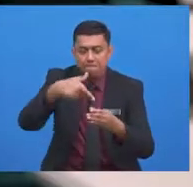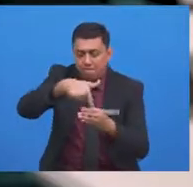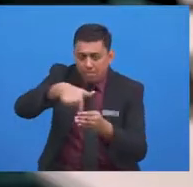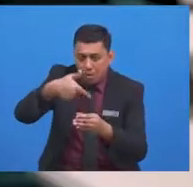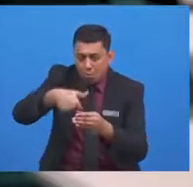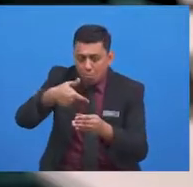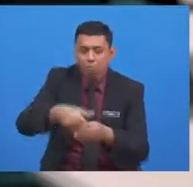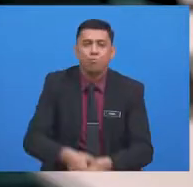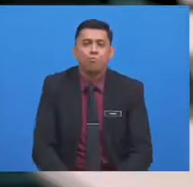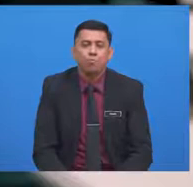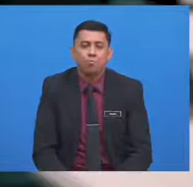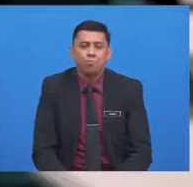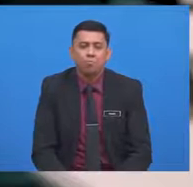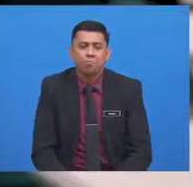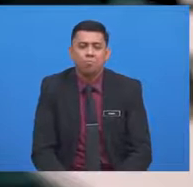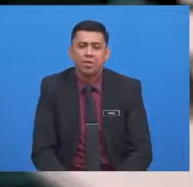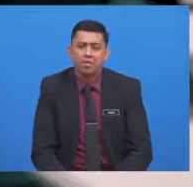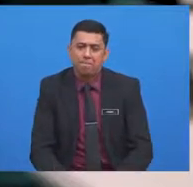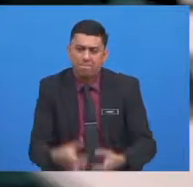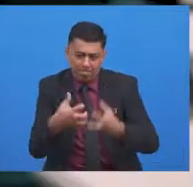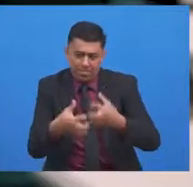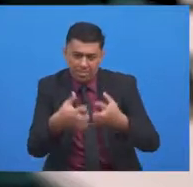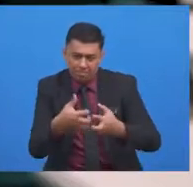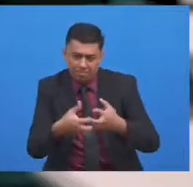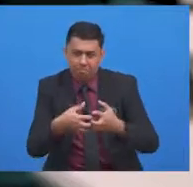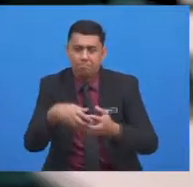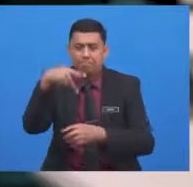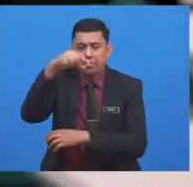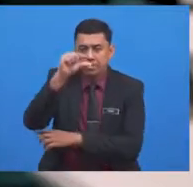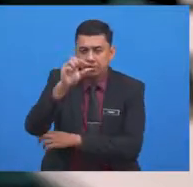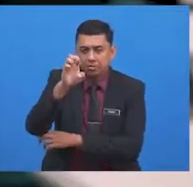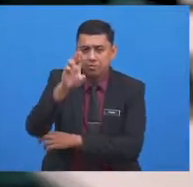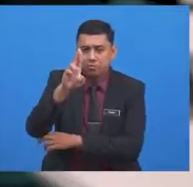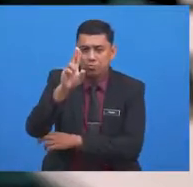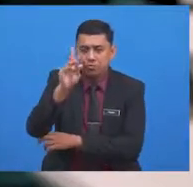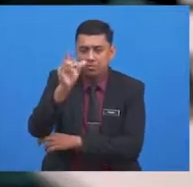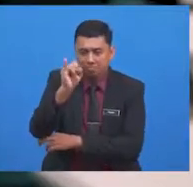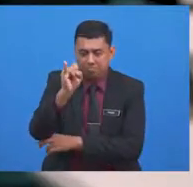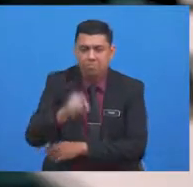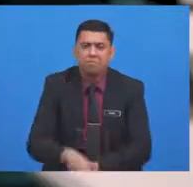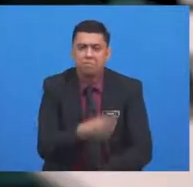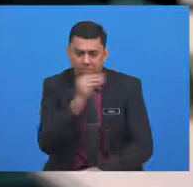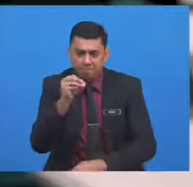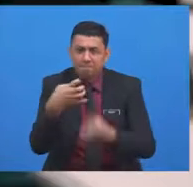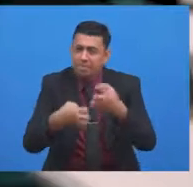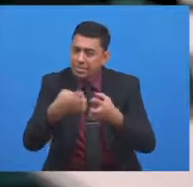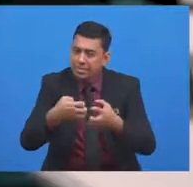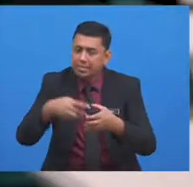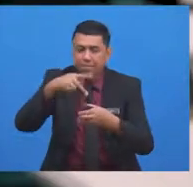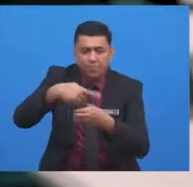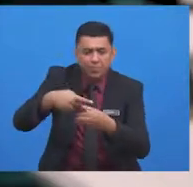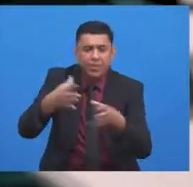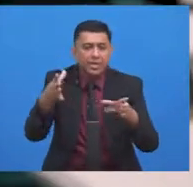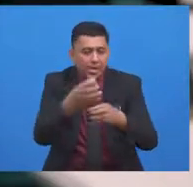iaitu jentera penggerudi dan mesin pengorek. Jentera ini dapat mempercepatkan